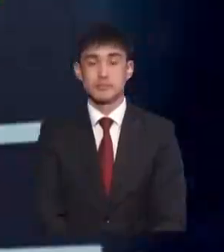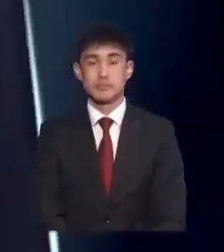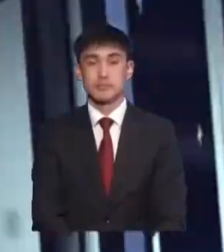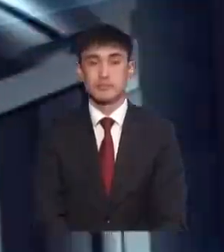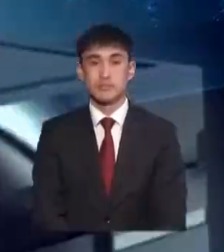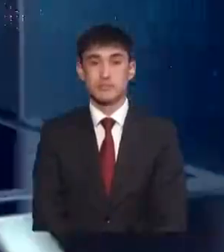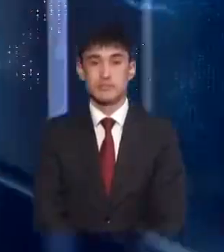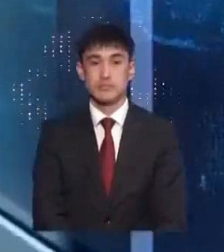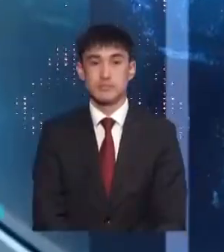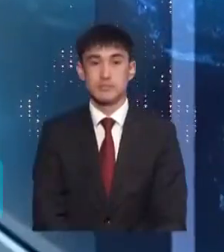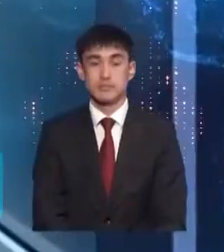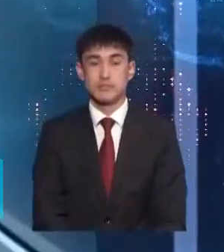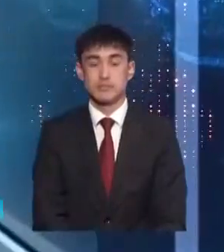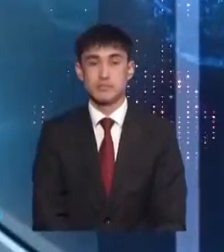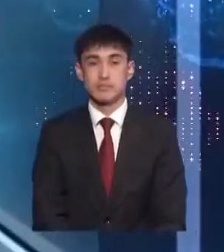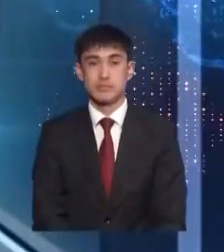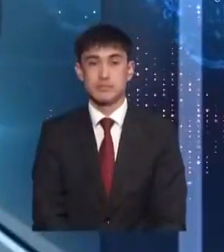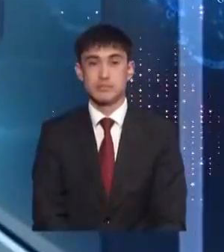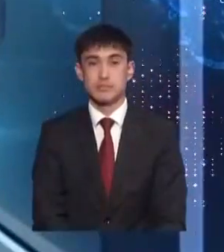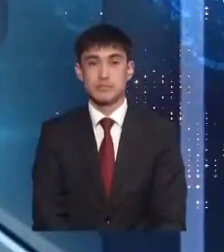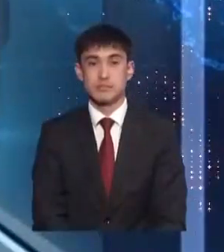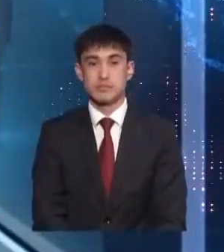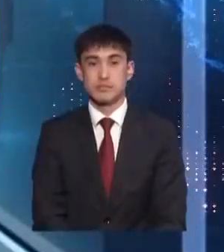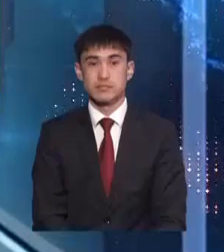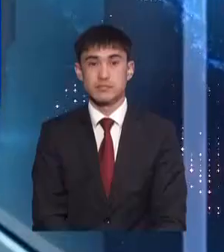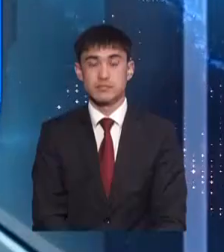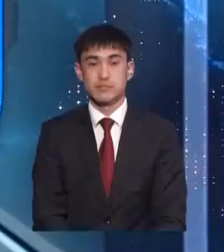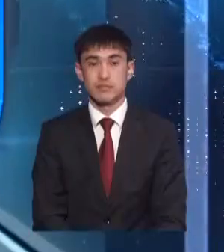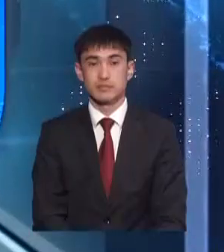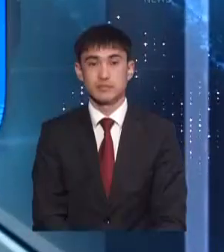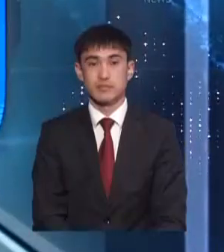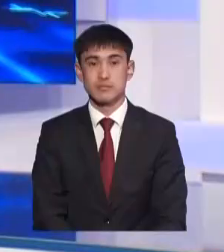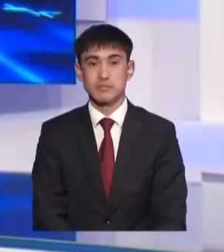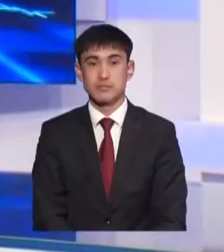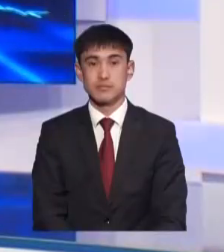Гульмира Тимиргалиева, Нурай Базархан, Абзал Нусип, телерадиокомпания ЖТСУ.